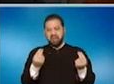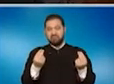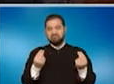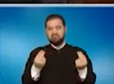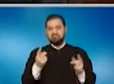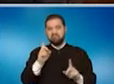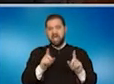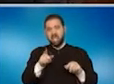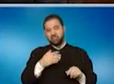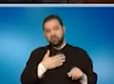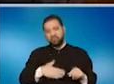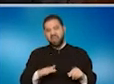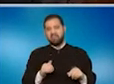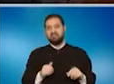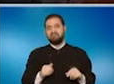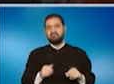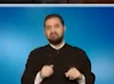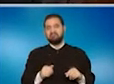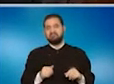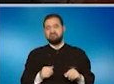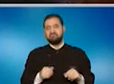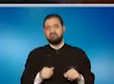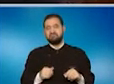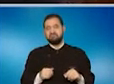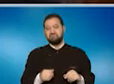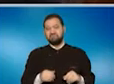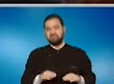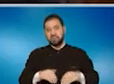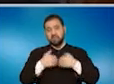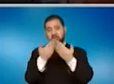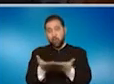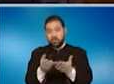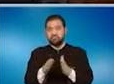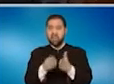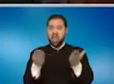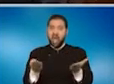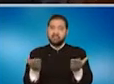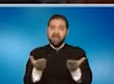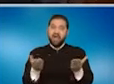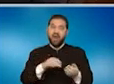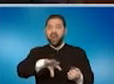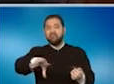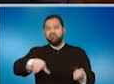bine, dacă tu voiești să îmi dai mie cartea înapoi și